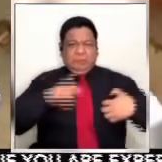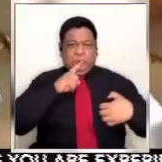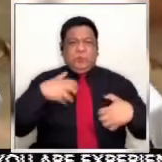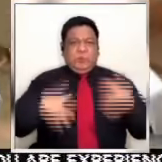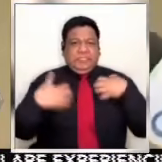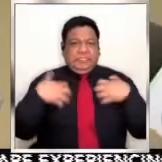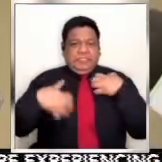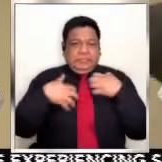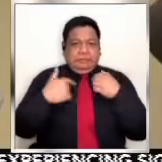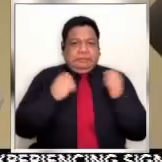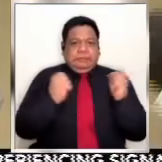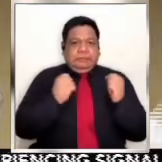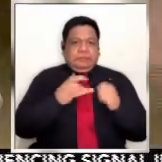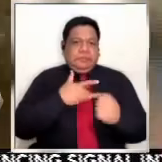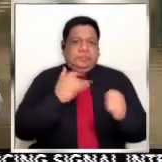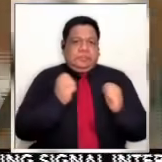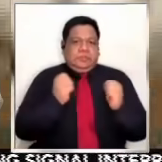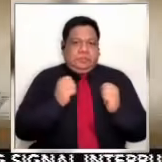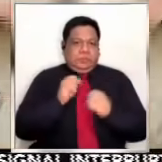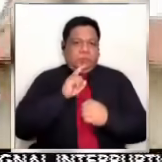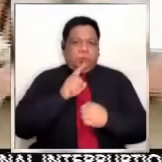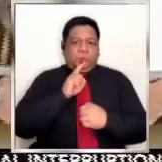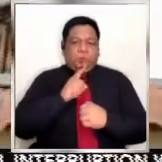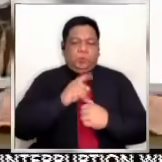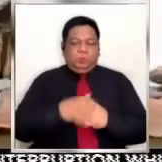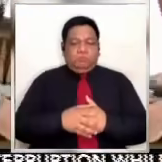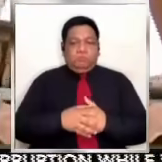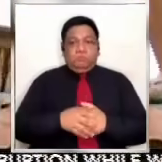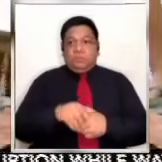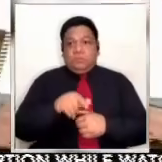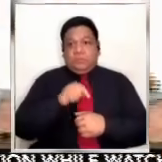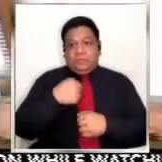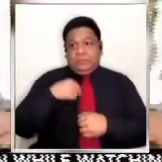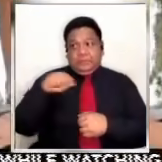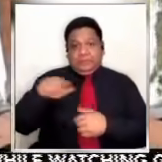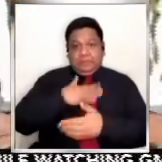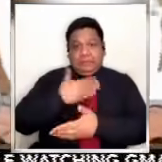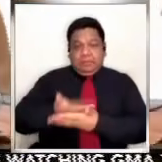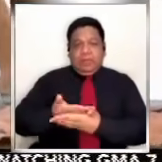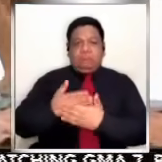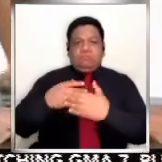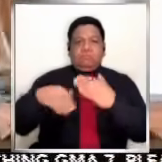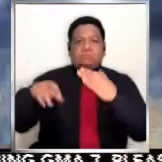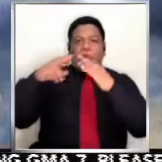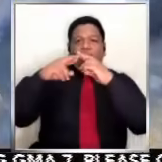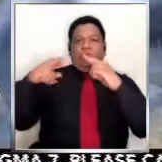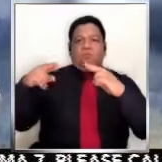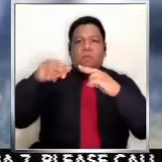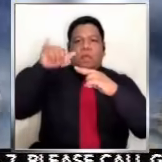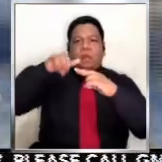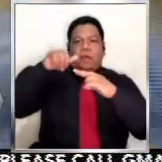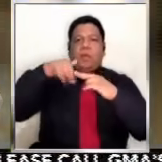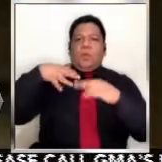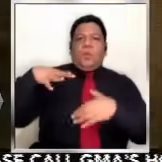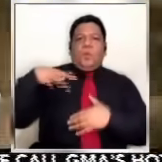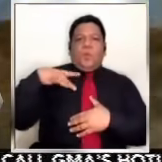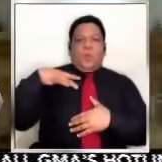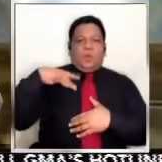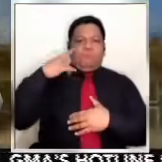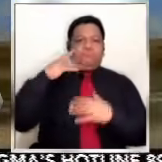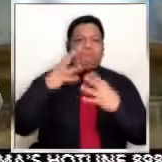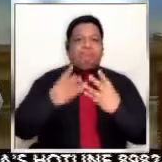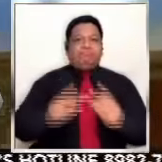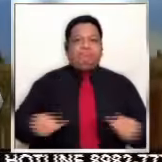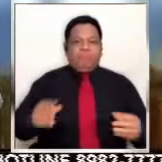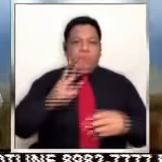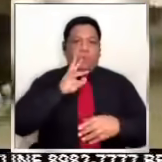ako. Ang kanyang mga anak, sa bubong na ng bahay nagpapalipas ng oras, hinihintay ang paghupa ng baha.